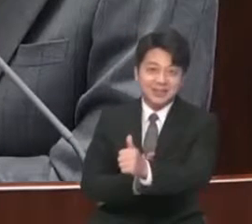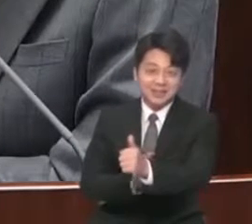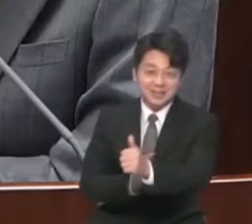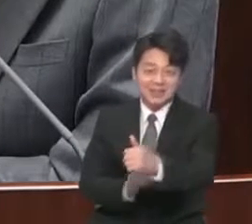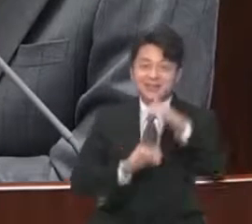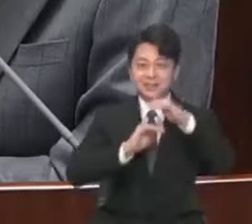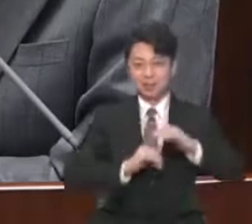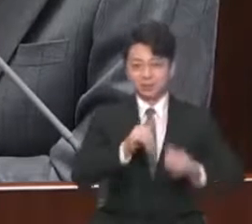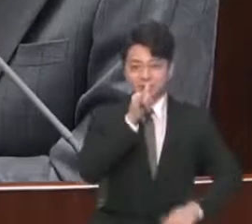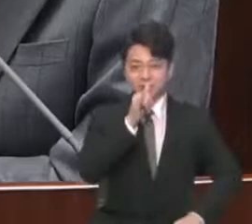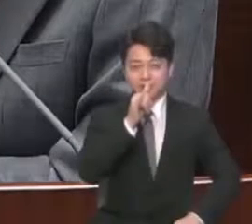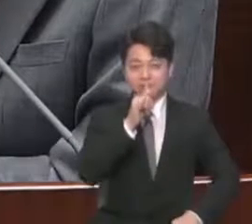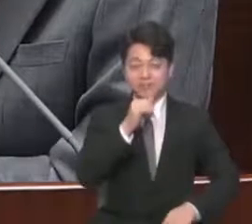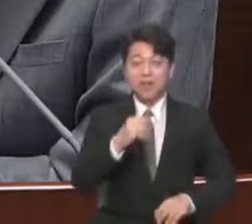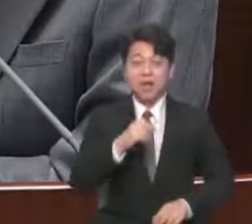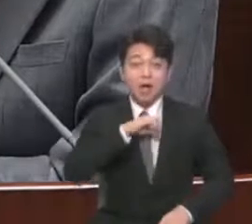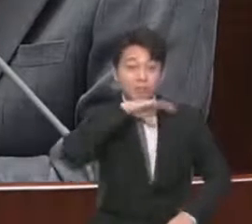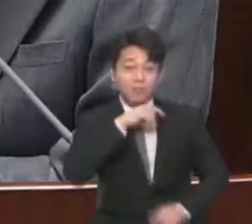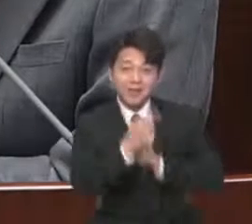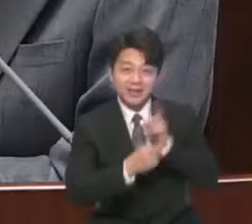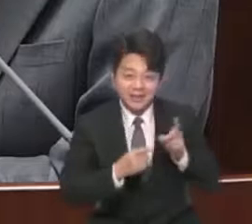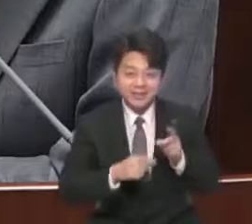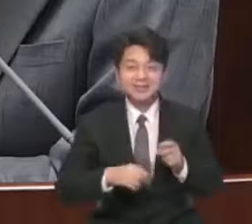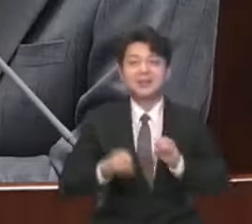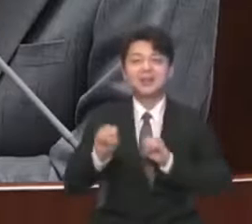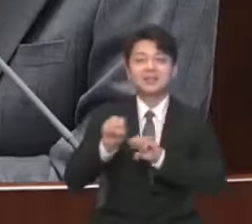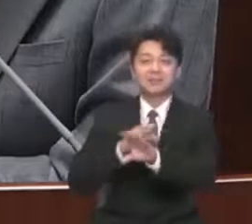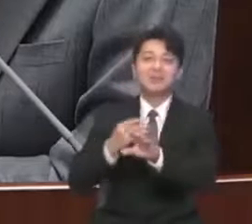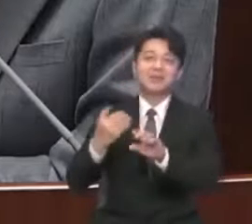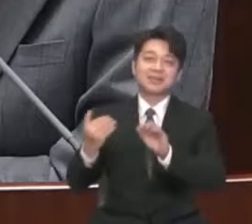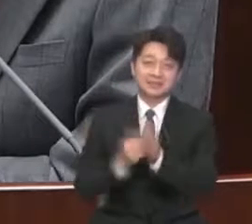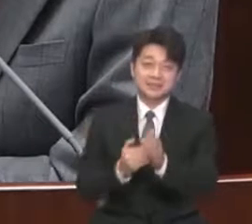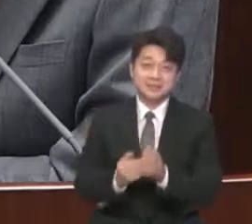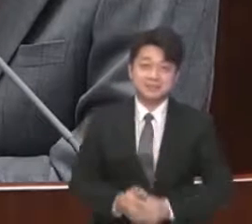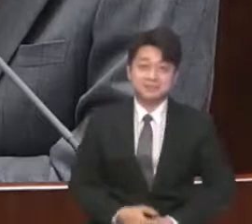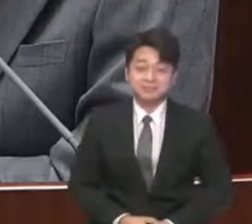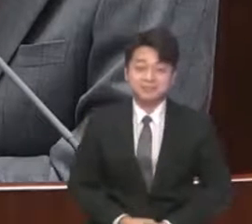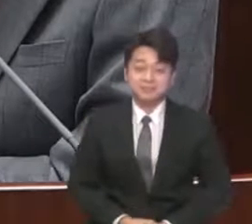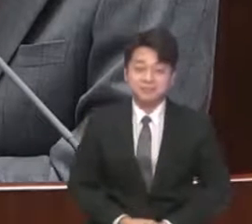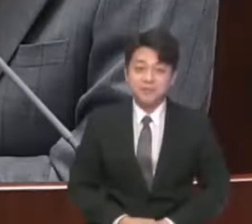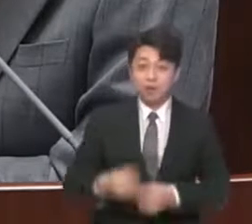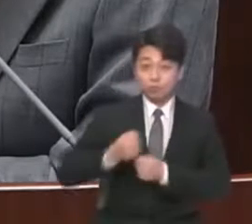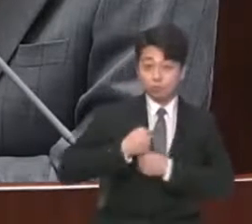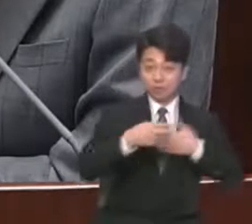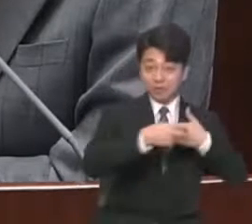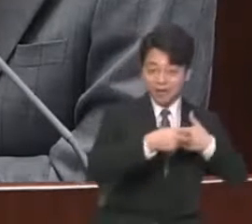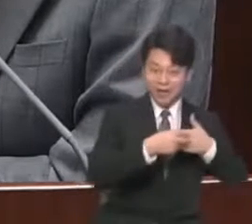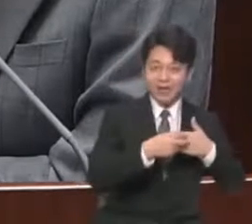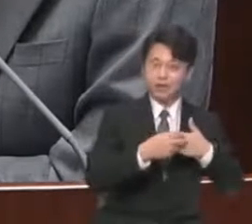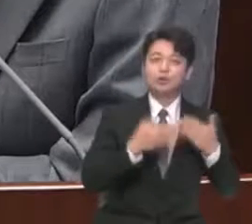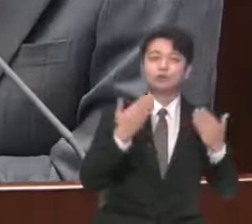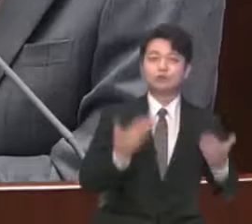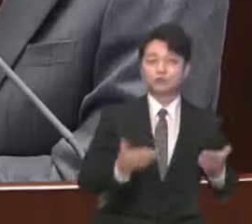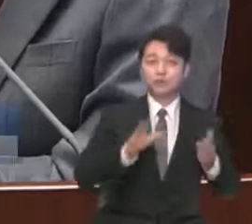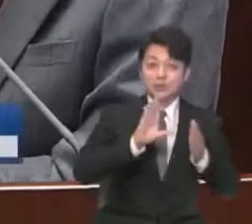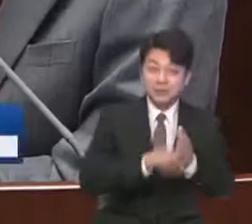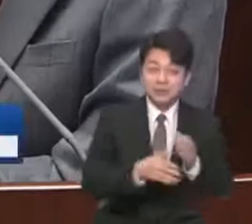대한 답변을 완료함. 병원의 주치의가 출장을 간 관계로 인하여 필요 서류를 차주